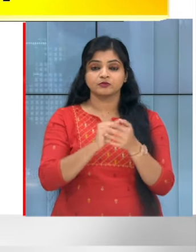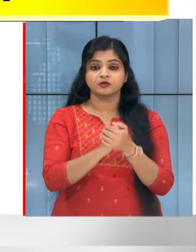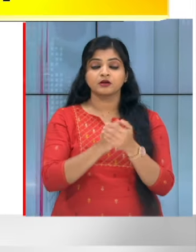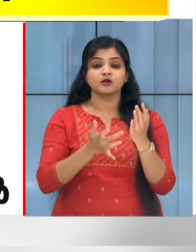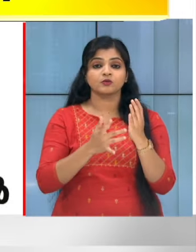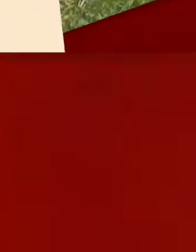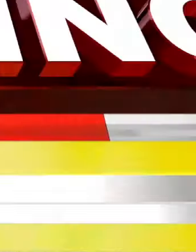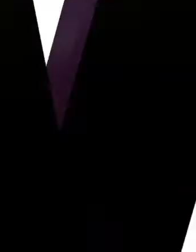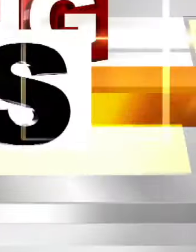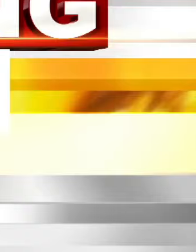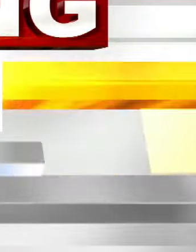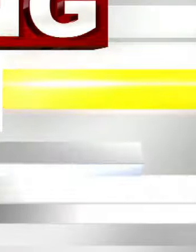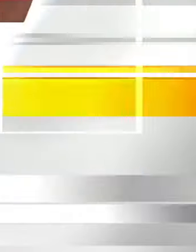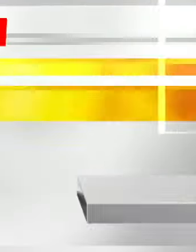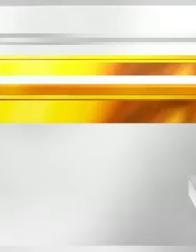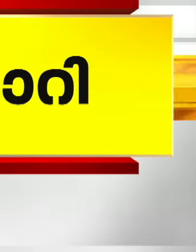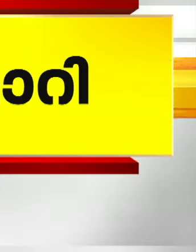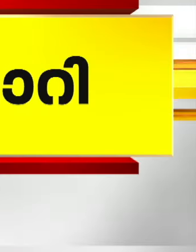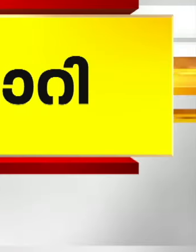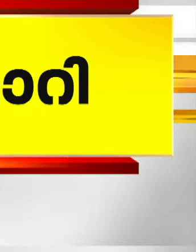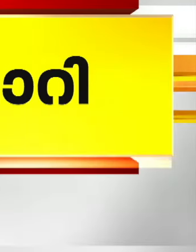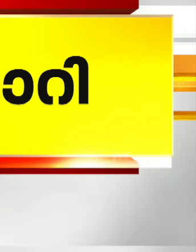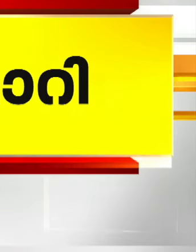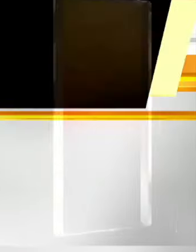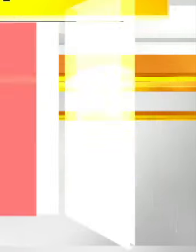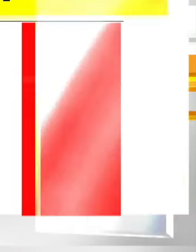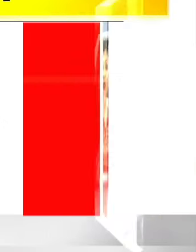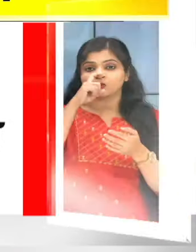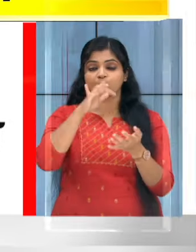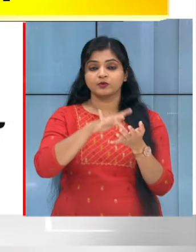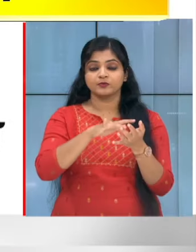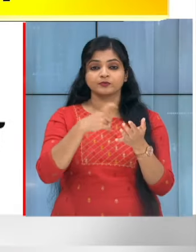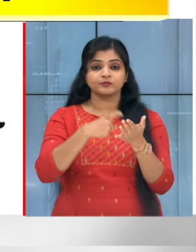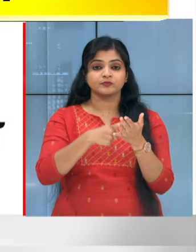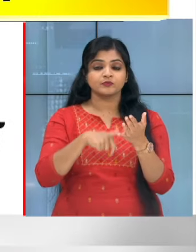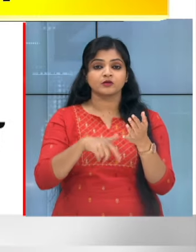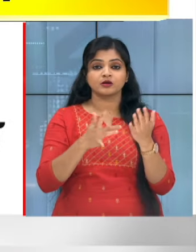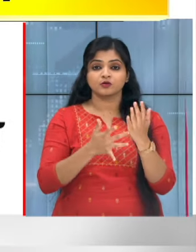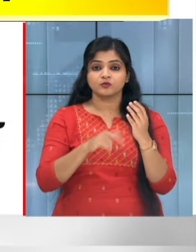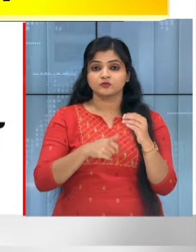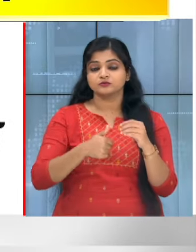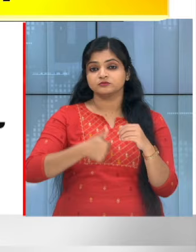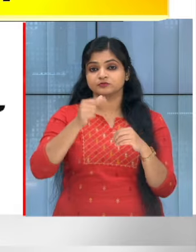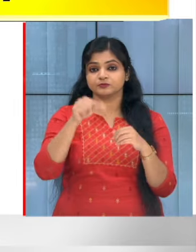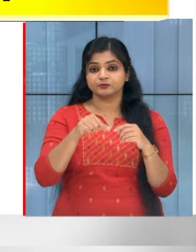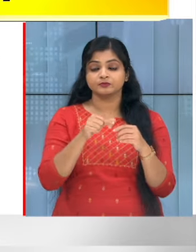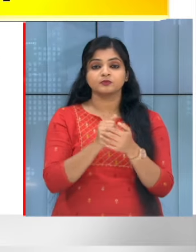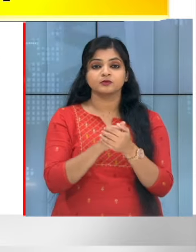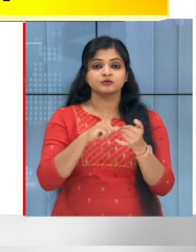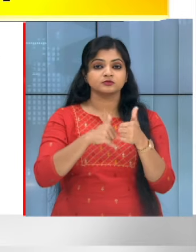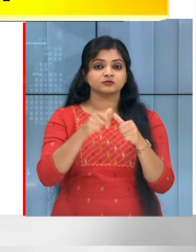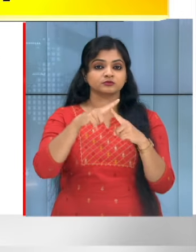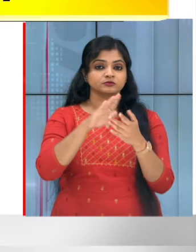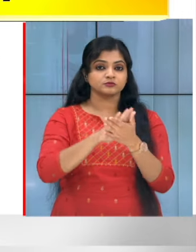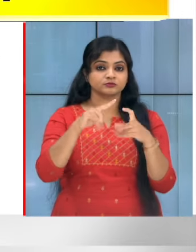ഡയറക്ടർ ഡോക്ടർ TP ബൈജുഭായ്, അതോടൊപ്പം തന്നെ കോട്ടയം രാജീവ് ഗാന്ധി ഇൻസ്റ്റിറ്റ്യൂട്ട് ഓഫ് ടെക്നോളജി പ്രിൻസിപ്പൽ ഡോക്ടർ C സതീഷ് കുമാർ, സാങ്കേതിക